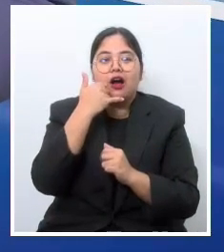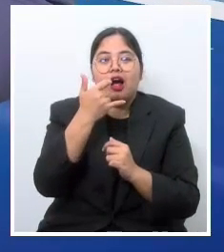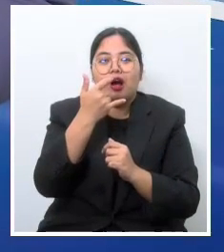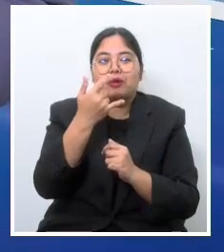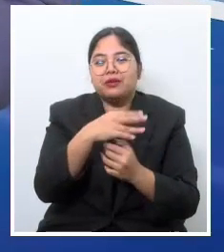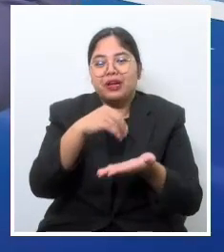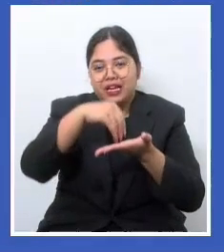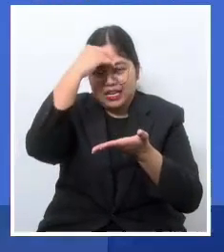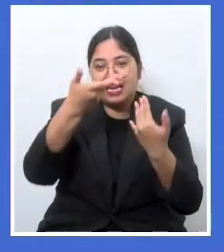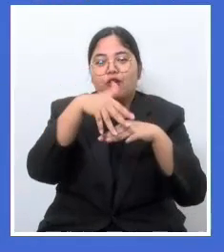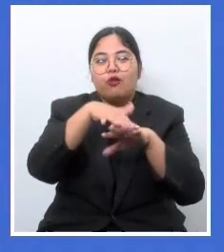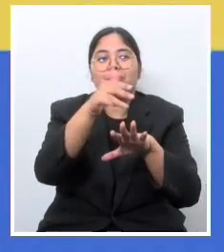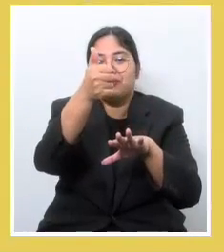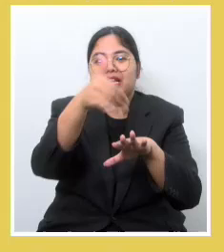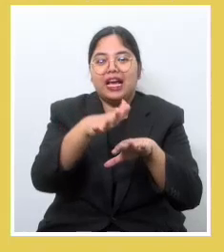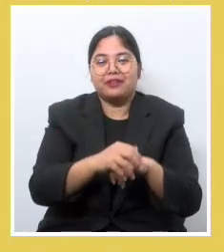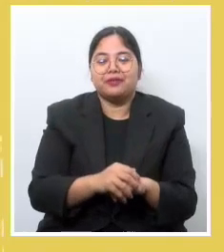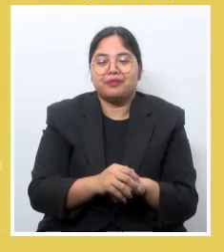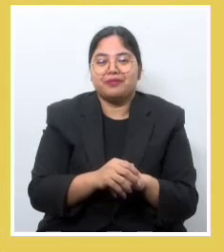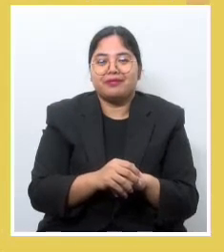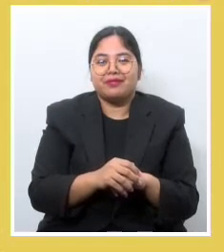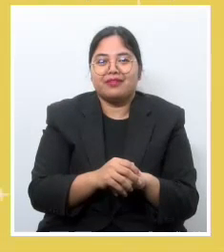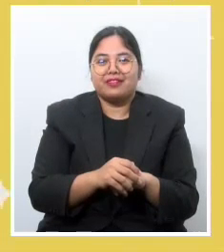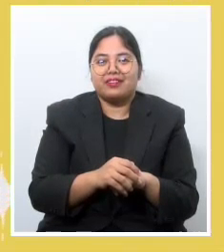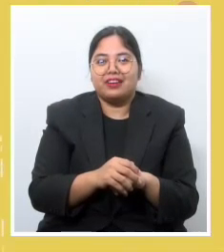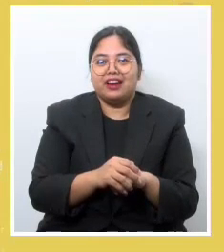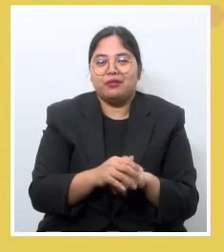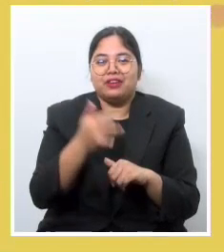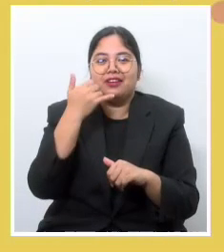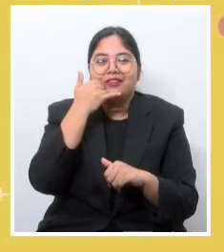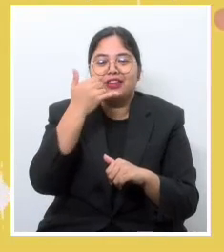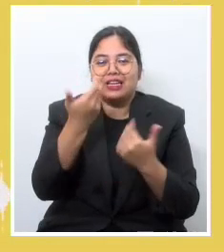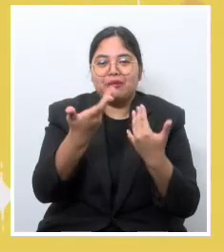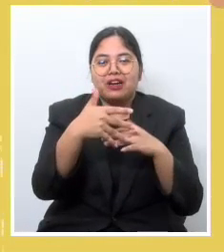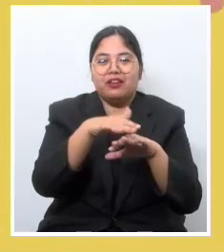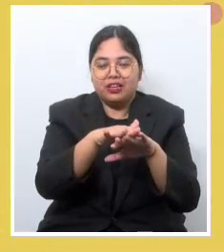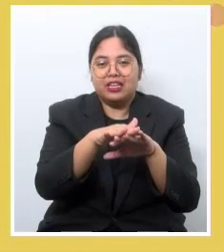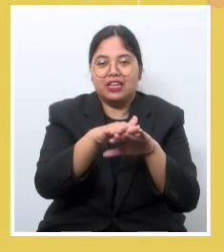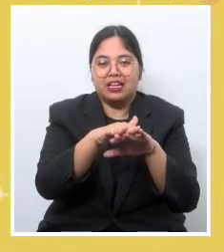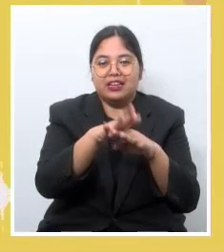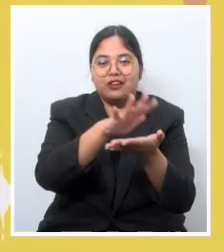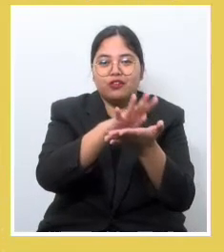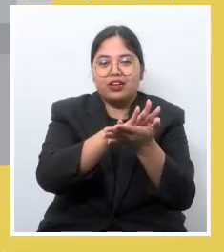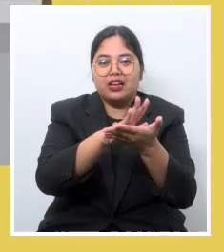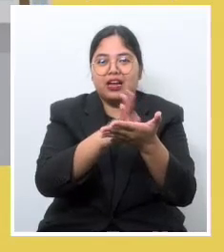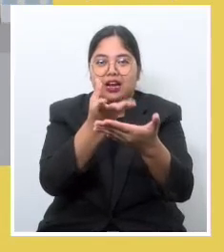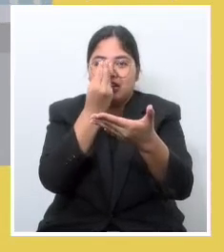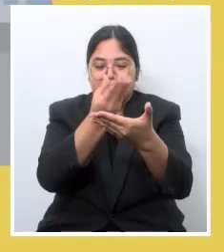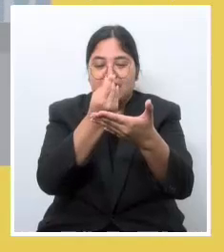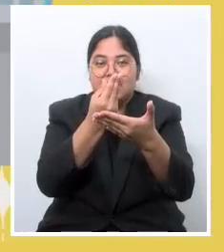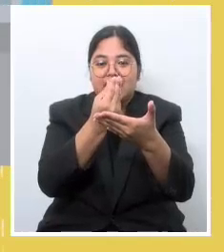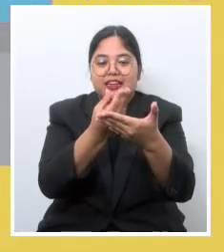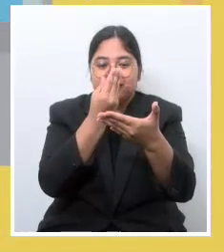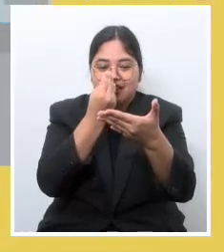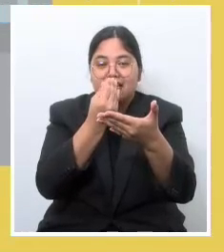ไปหาค่ะ mobile Schoolเข้าเรียนไม่ได้ให้โรงเรียนไปหาโครงการ mobile Schoolเข้าเรียนไม่